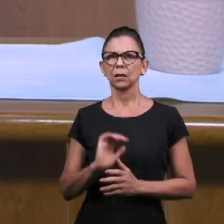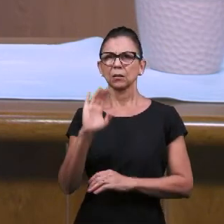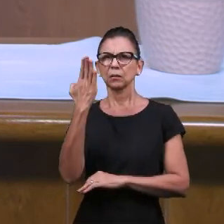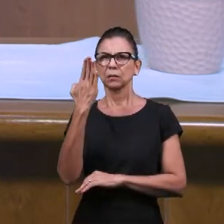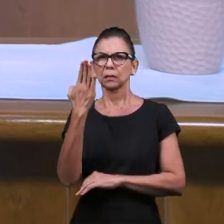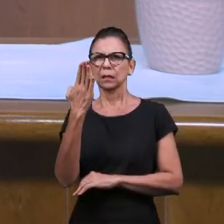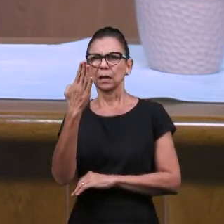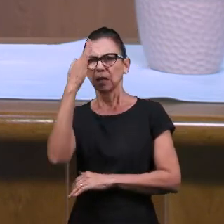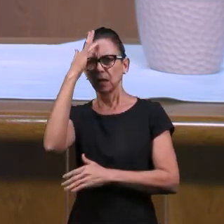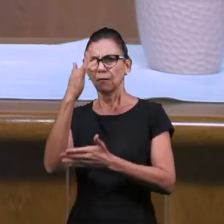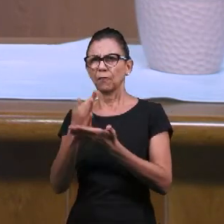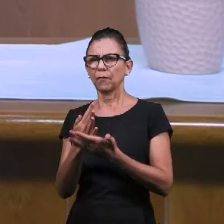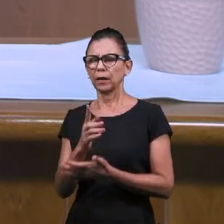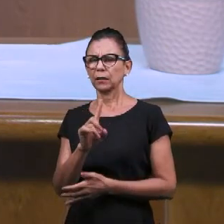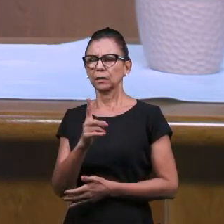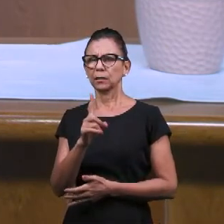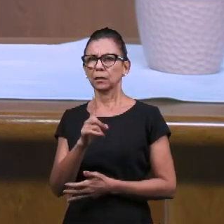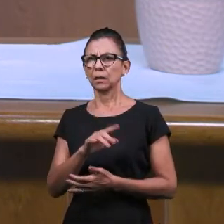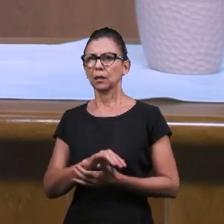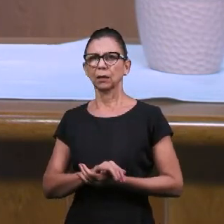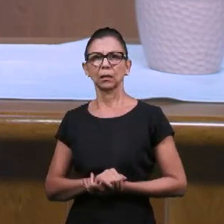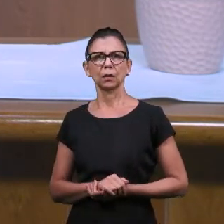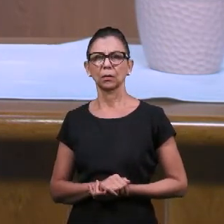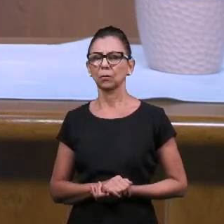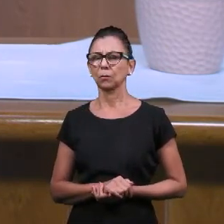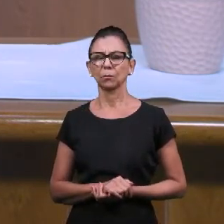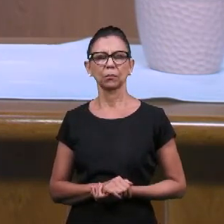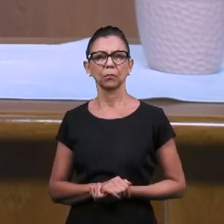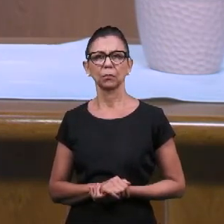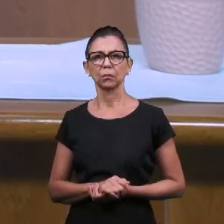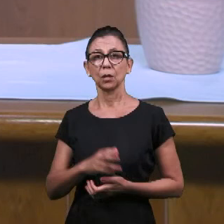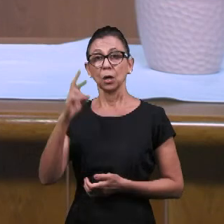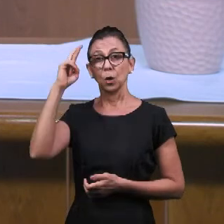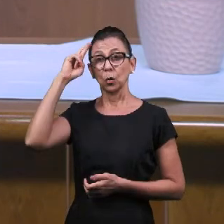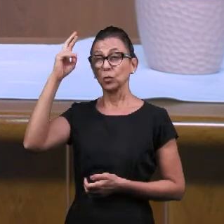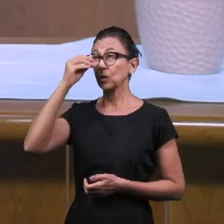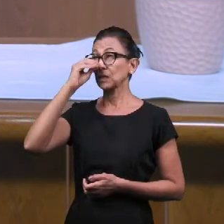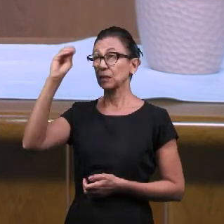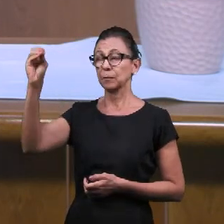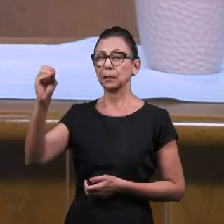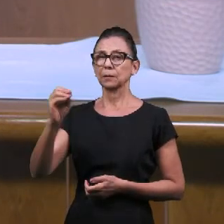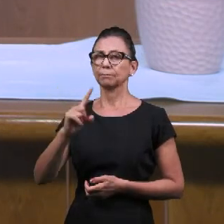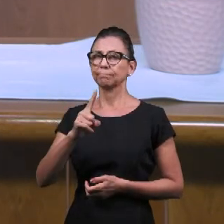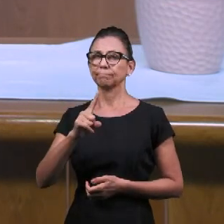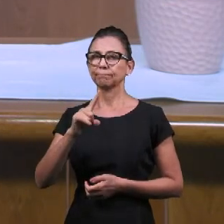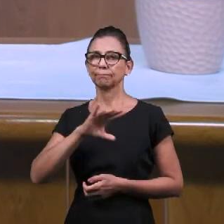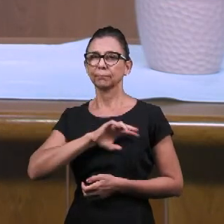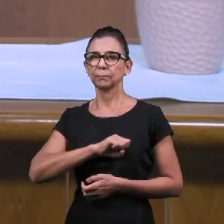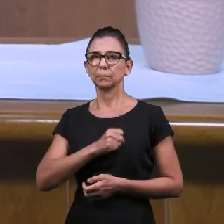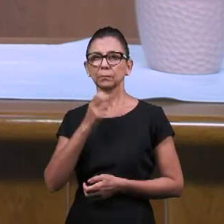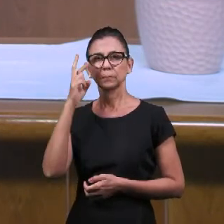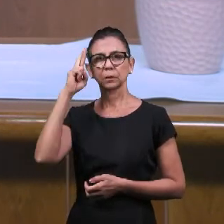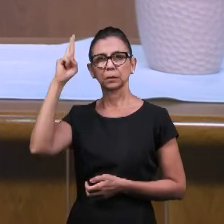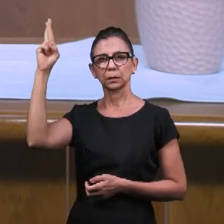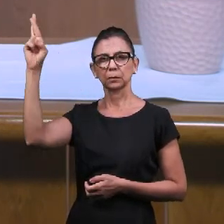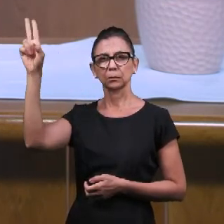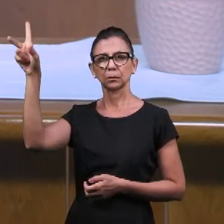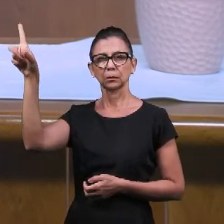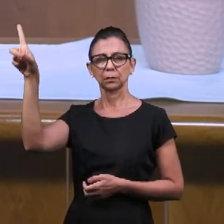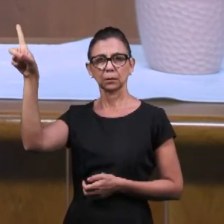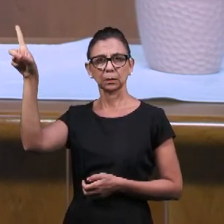Она не разложилась, она не предала распутству, она не предала истинной веры, она